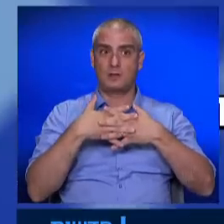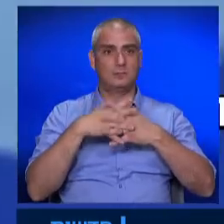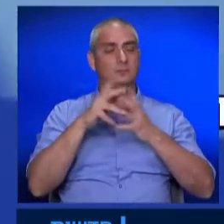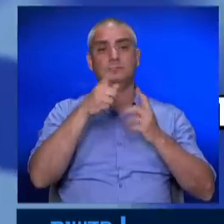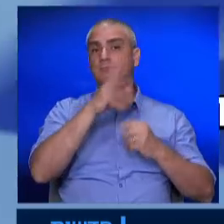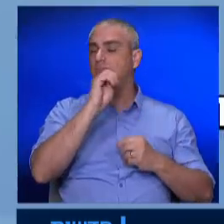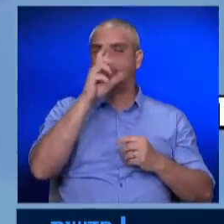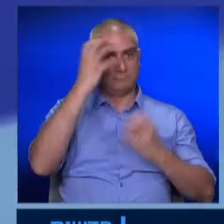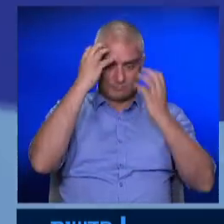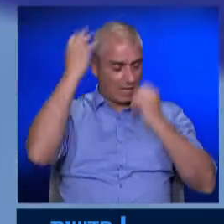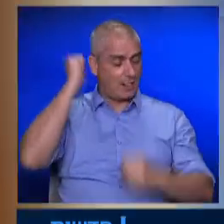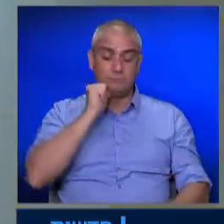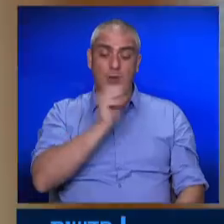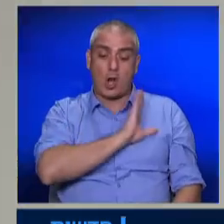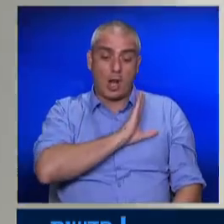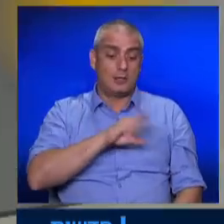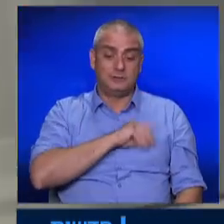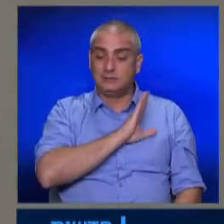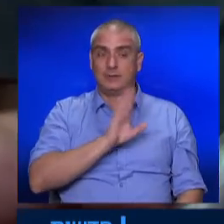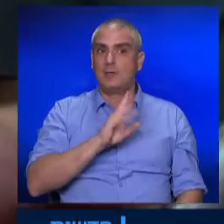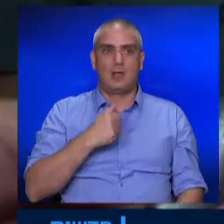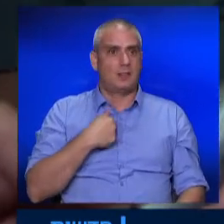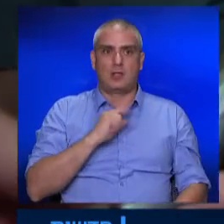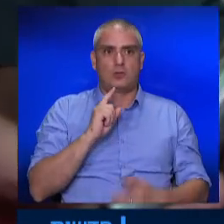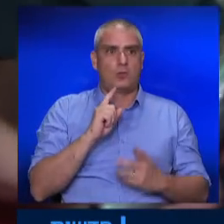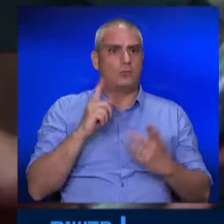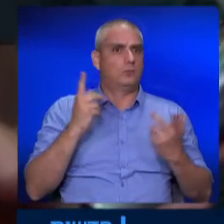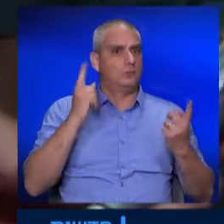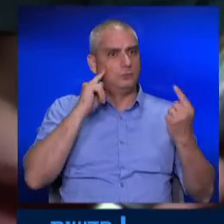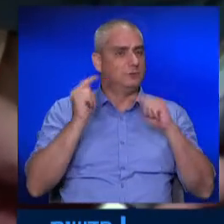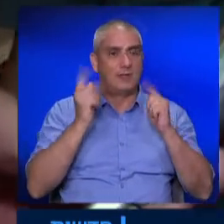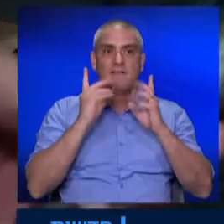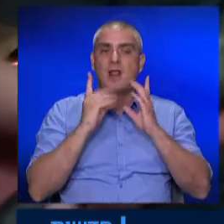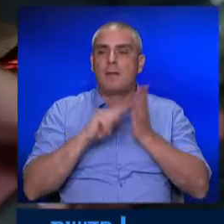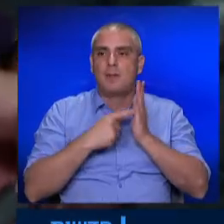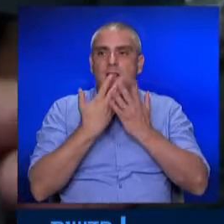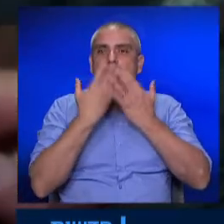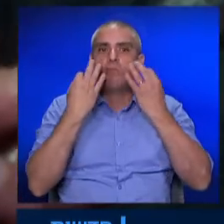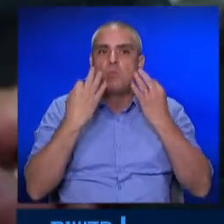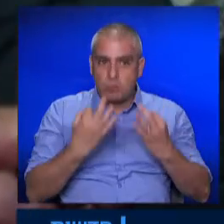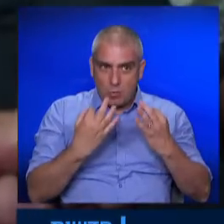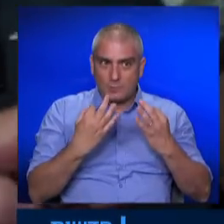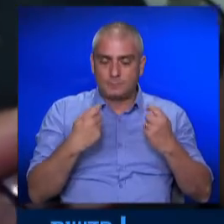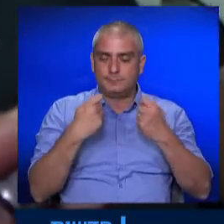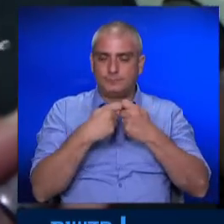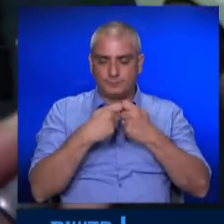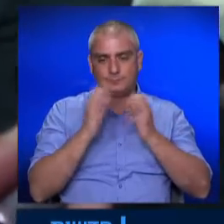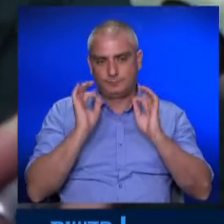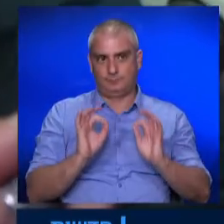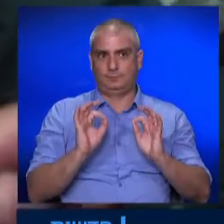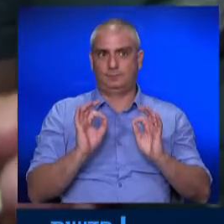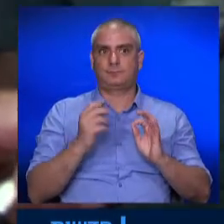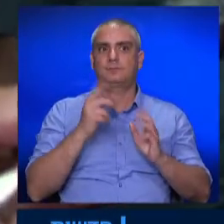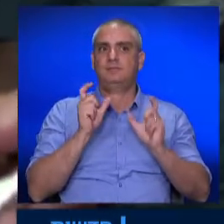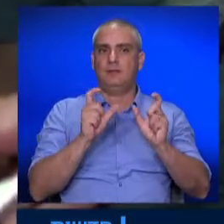מיכאלי סירבה בתוקף. אנחנו אולי חלוקות וחלוקים על הדרך, אבל המטרה היא ברורה ואנחנו שותפות ושותפים לה,